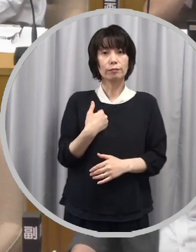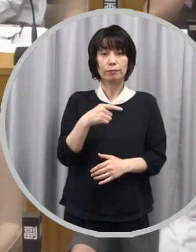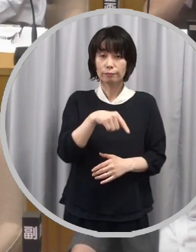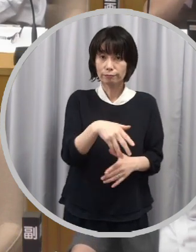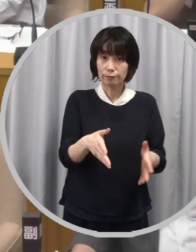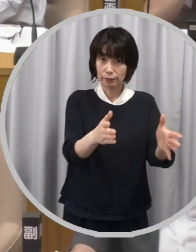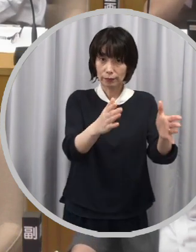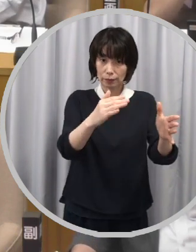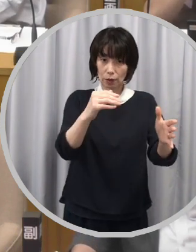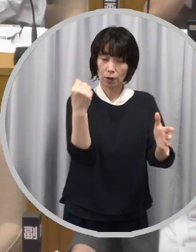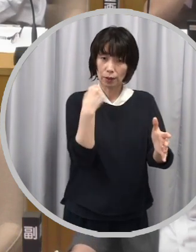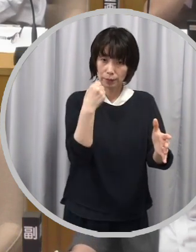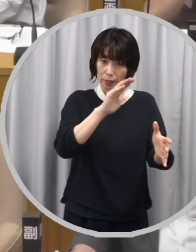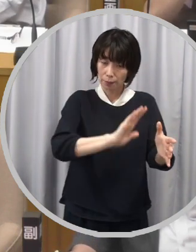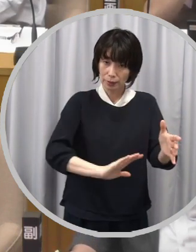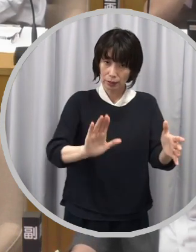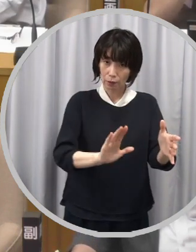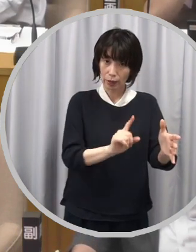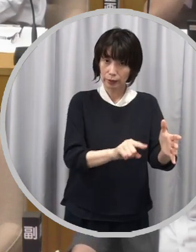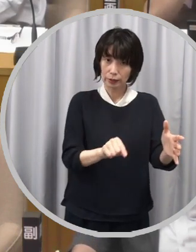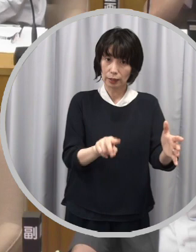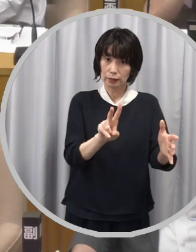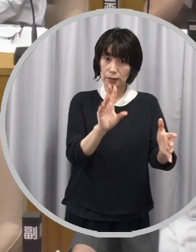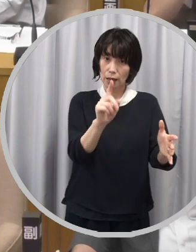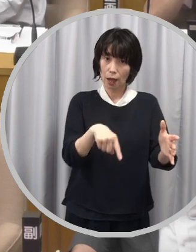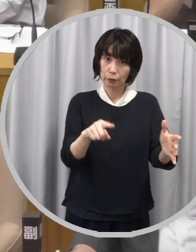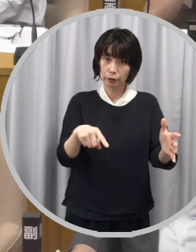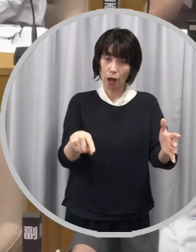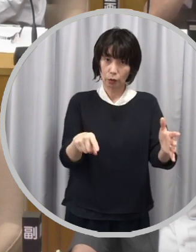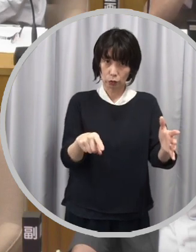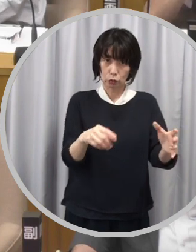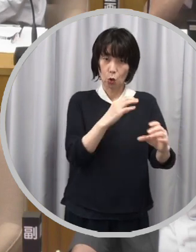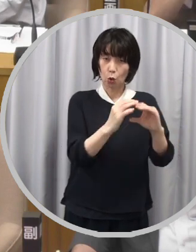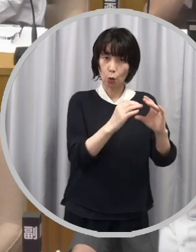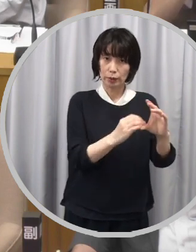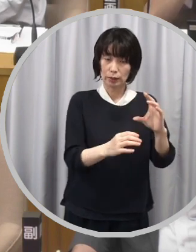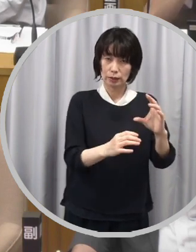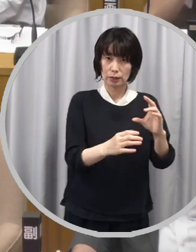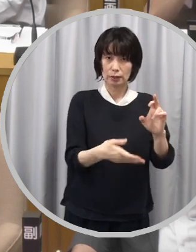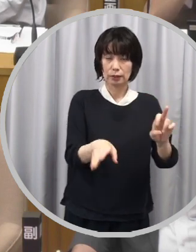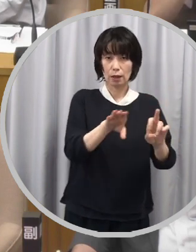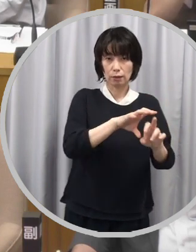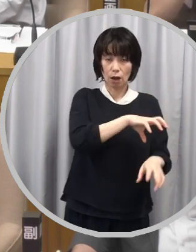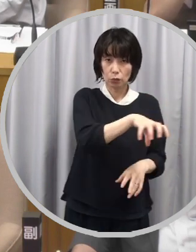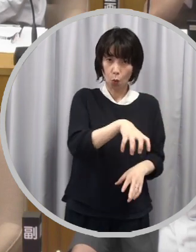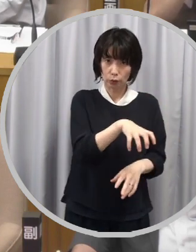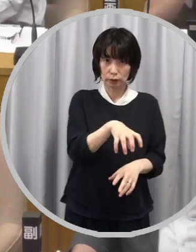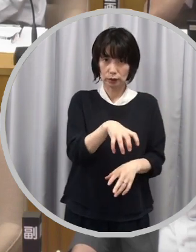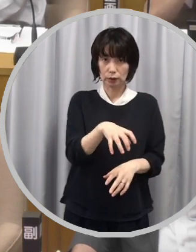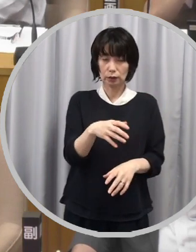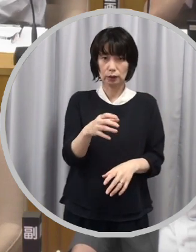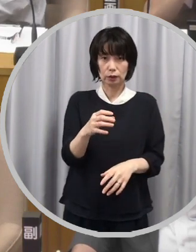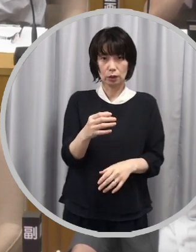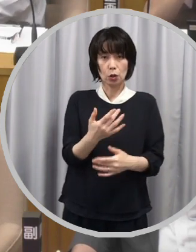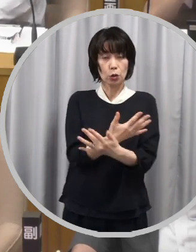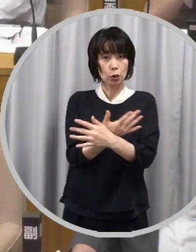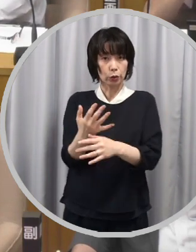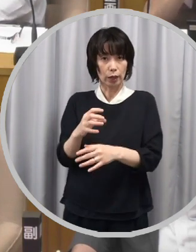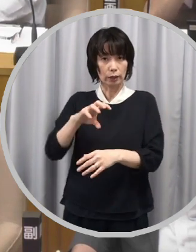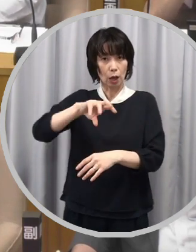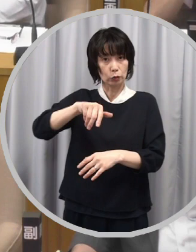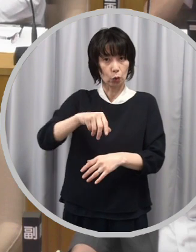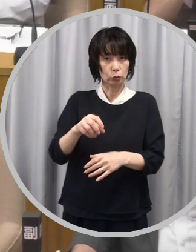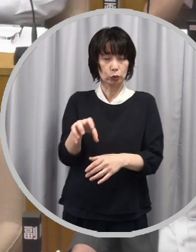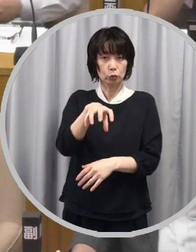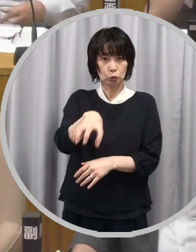の南側 1.2 ヘクタールのコミュニティセンター用地および旧緑園台浄水場